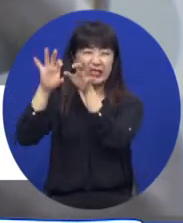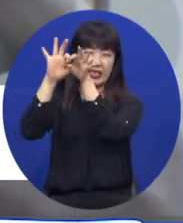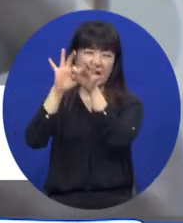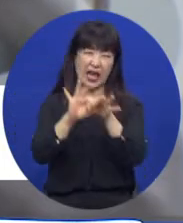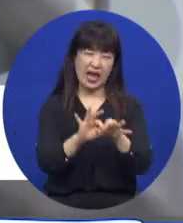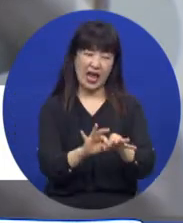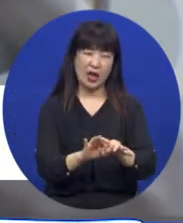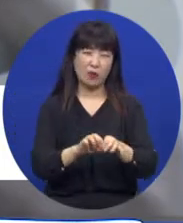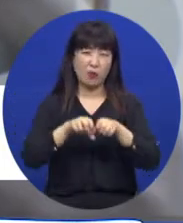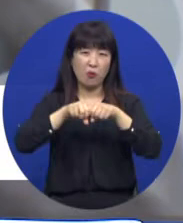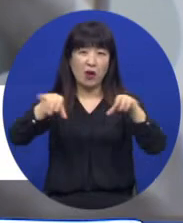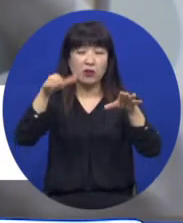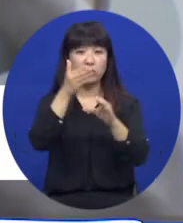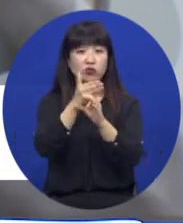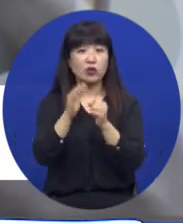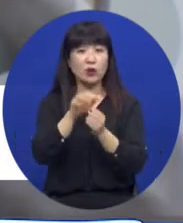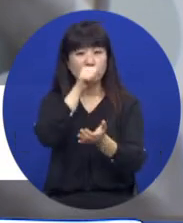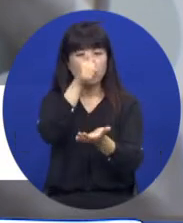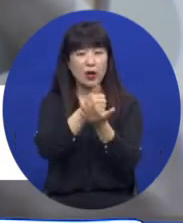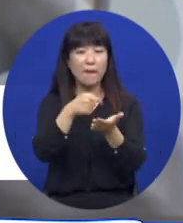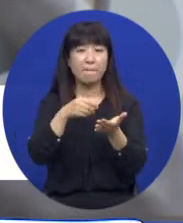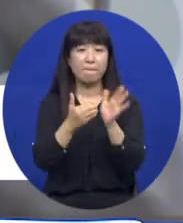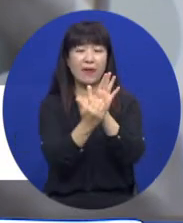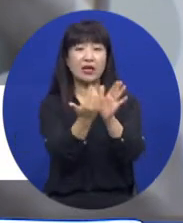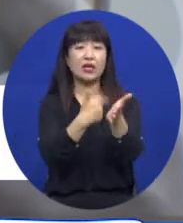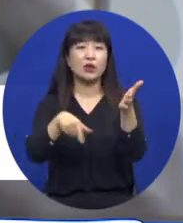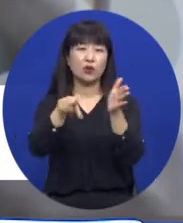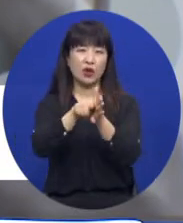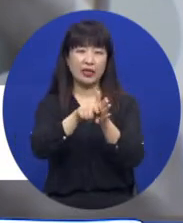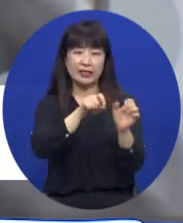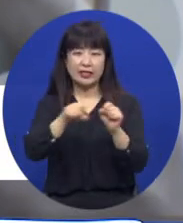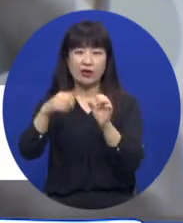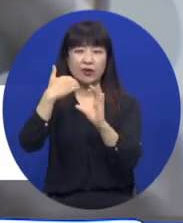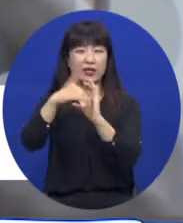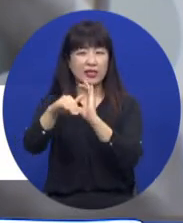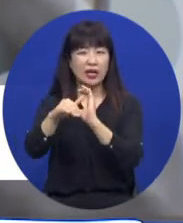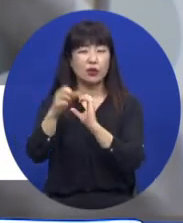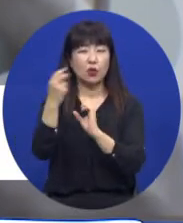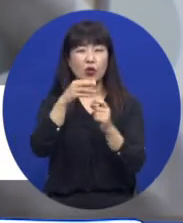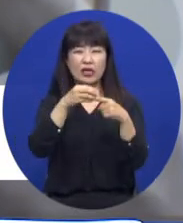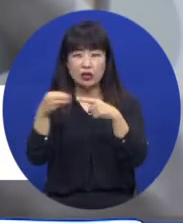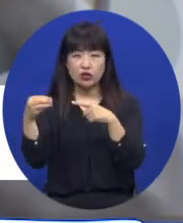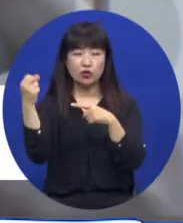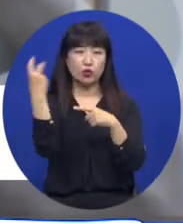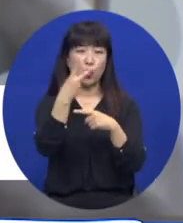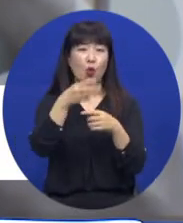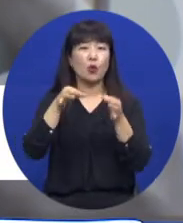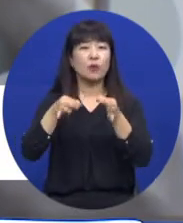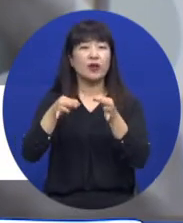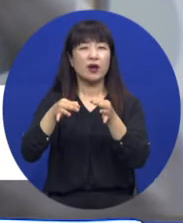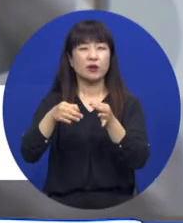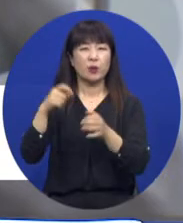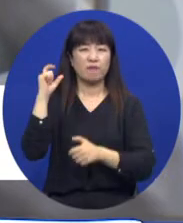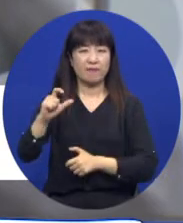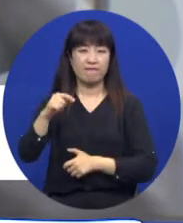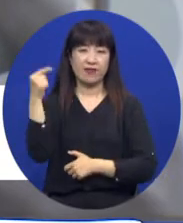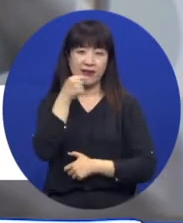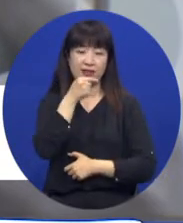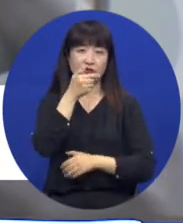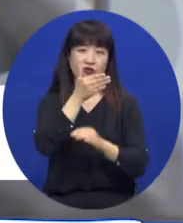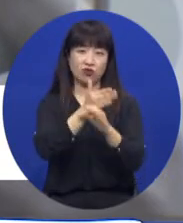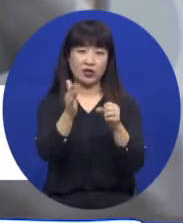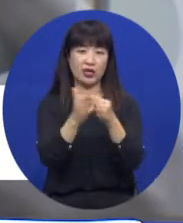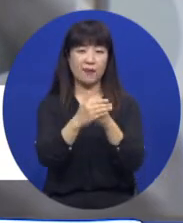않고 있는데요 범죄 피해를 막기 위해 지연이 채나 인출 등 금융기관의 조치가 강화되면서